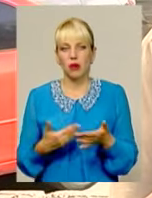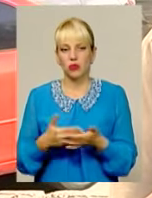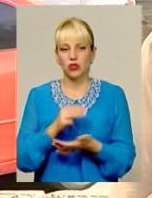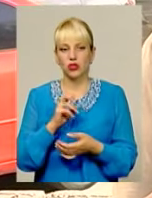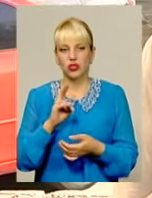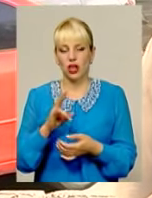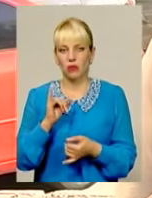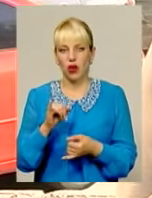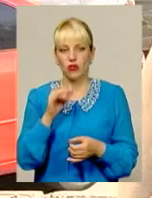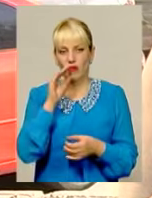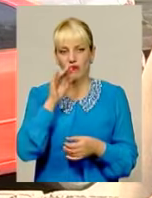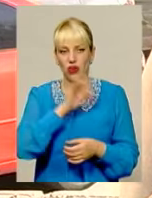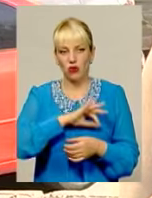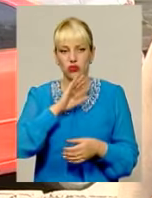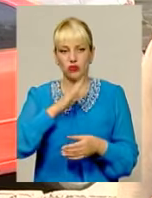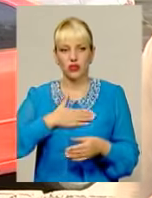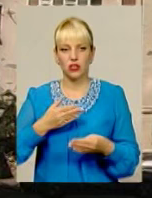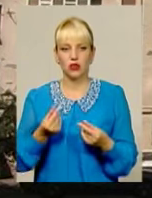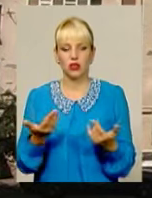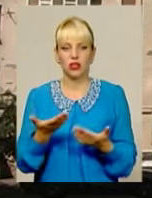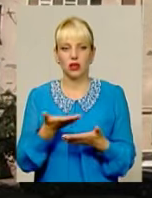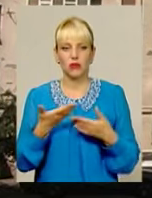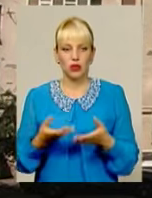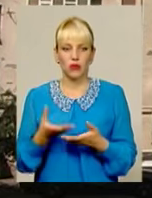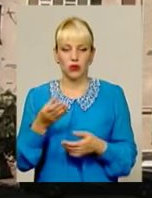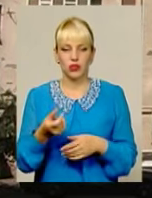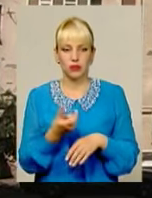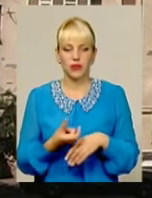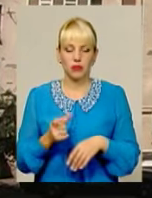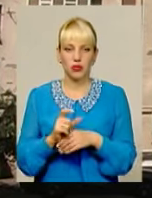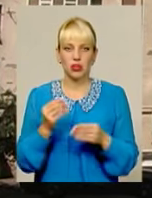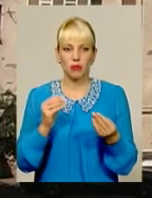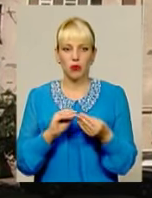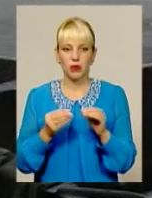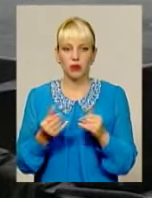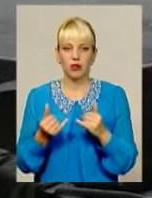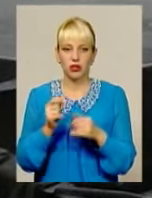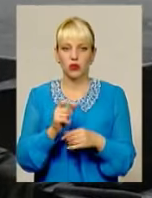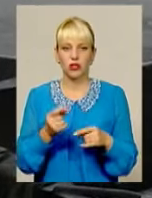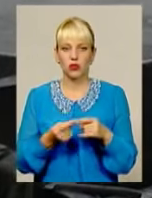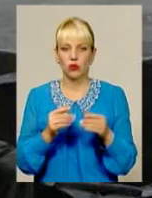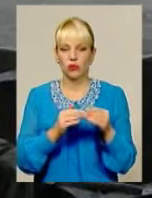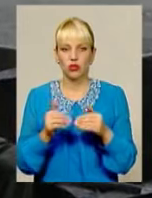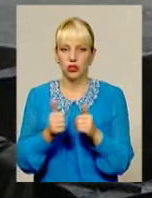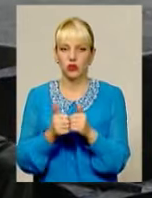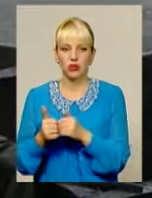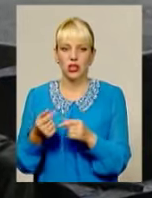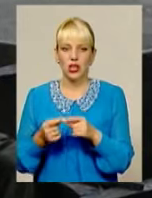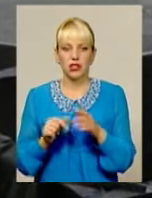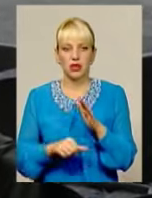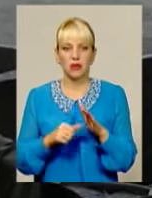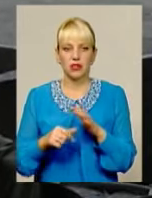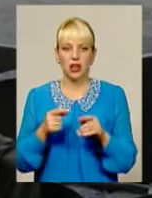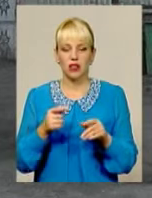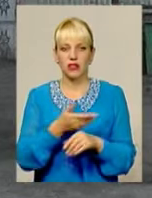неефективно використовує наші гроші, які ми платимо. Але найбільша проблема для мешканців і цього будинку, і сусідніх – це безхатьки. Вони